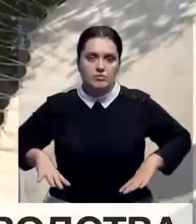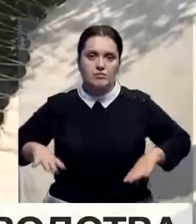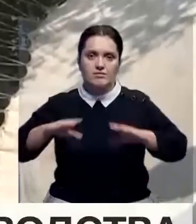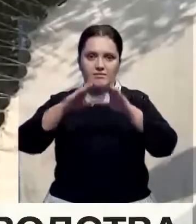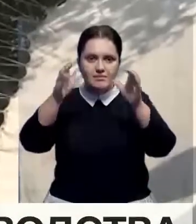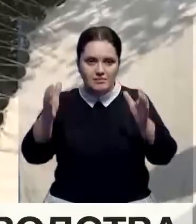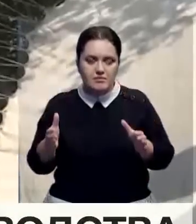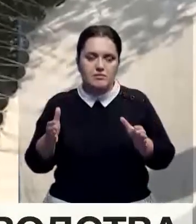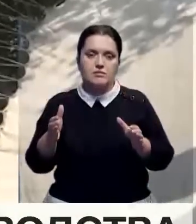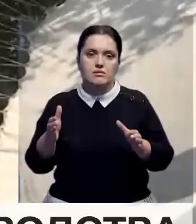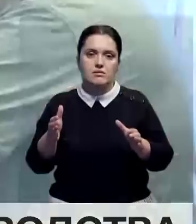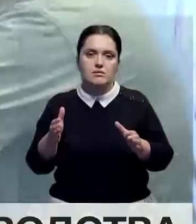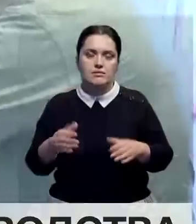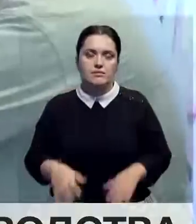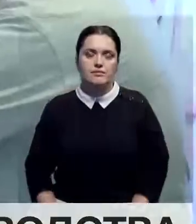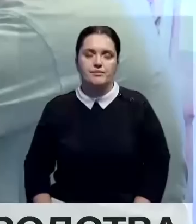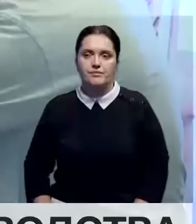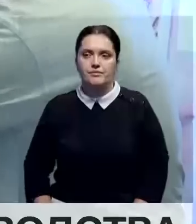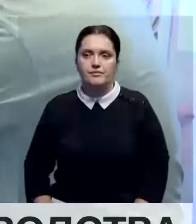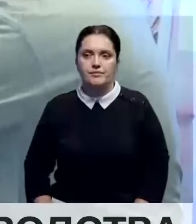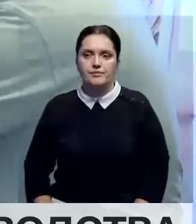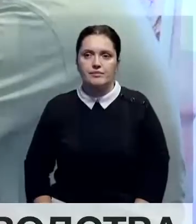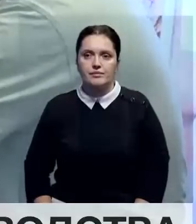знаешь секреты, большой сложности нет.